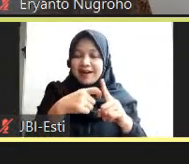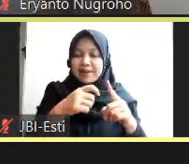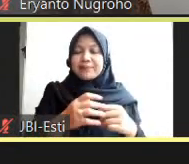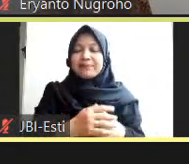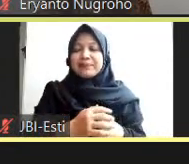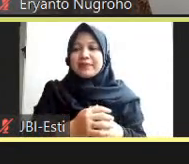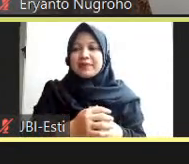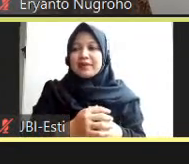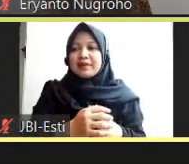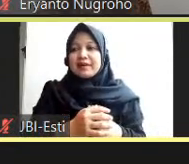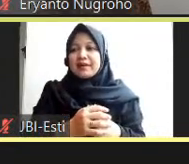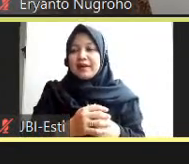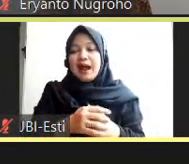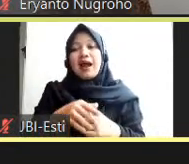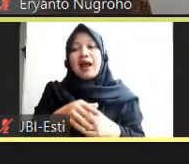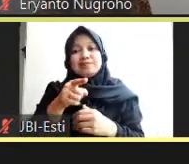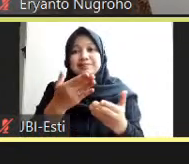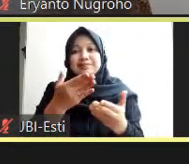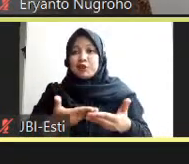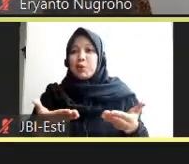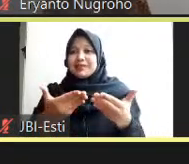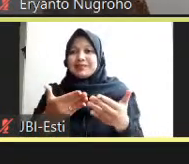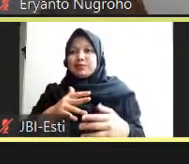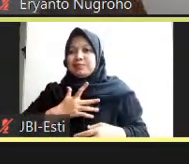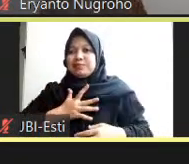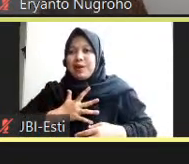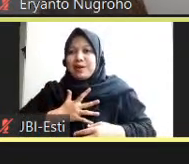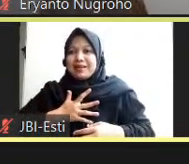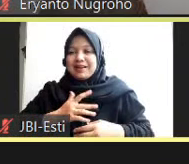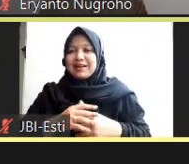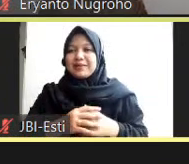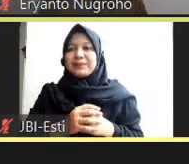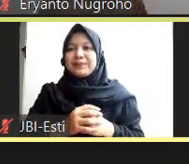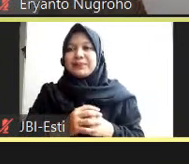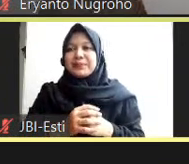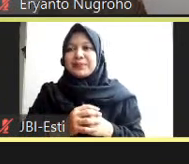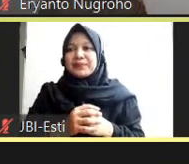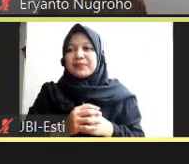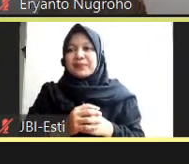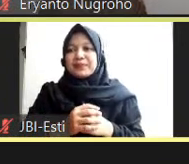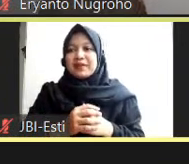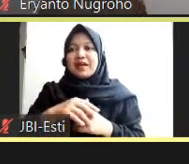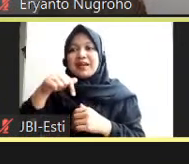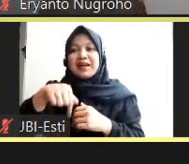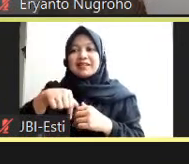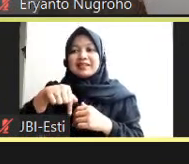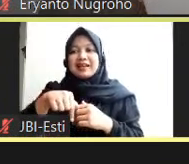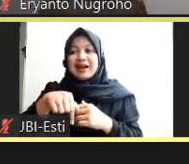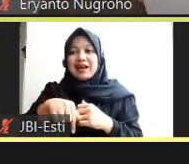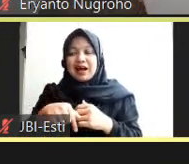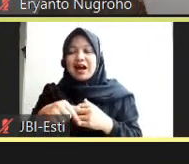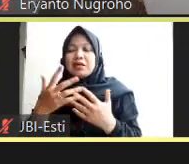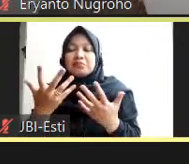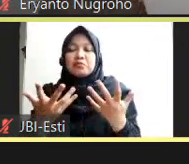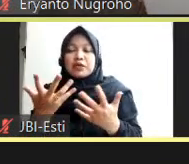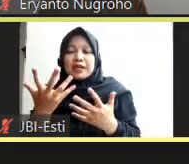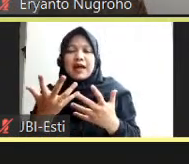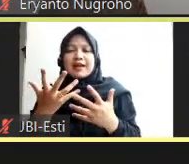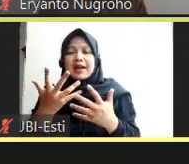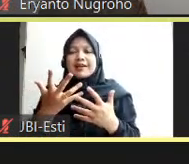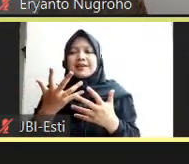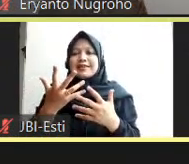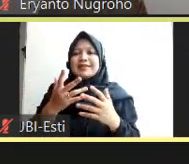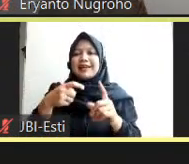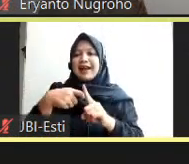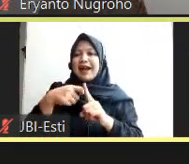saya sangat mengkhawatirkan. Sementara ini kita masih melihat ada faksi-faksi di internal KPK yang mungkin berusaha untuk